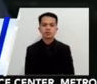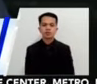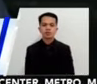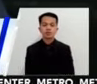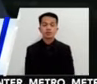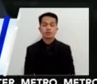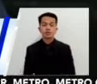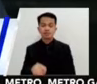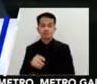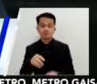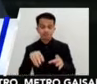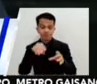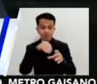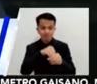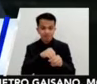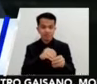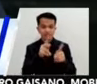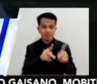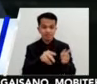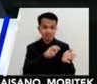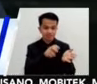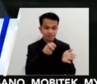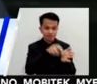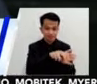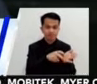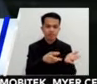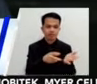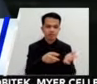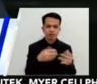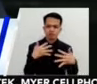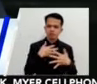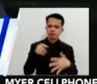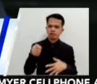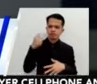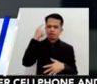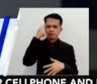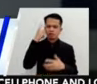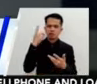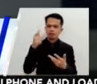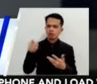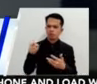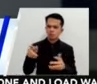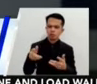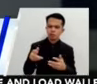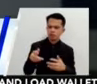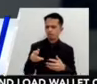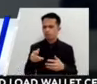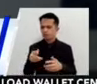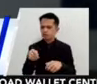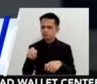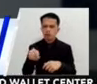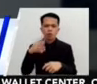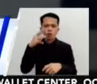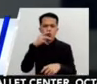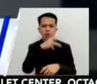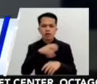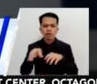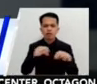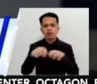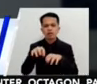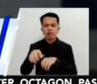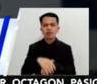na natatakot sa kanya Kasi nga Ah medyo Malikot ang galaw niya mga mata niya malikot so